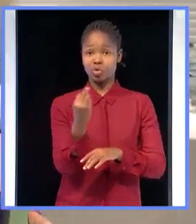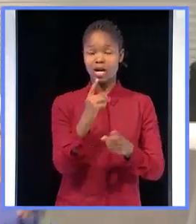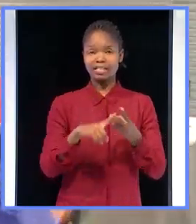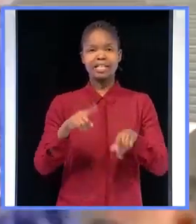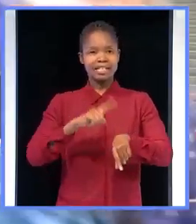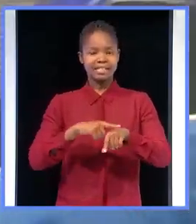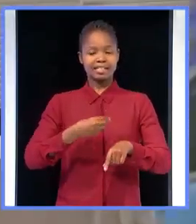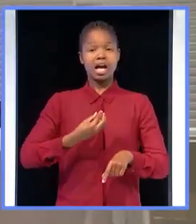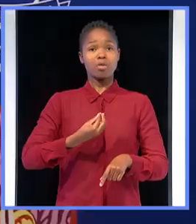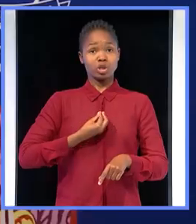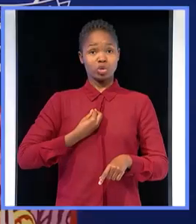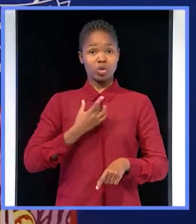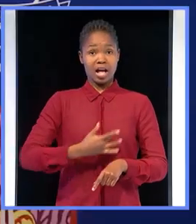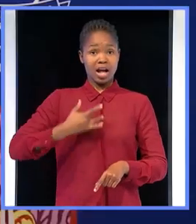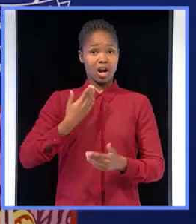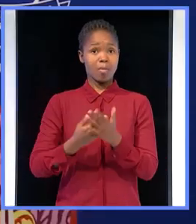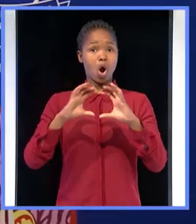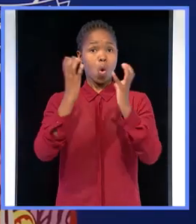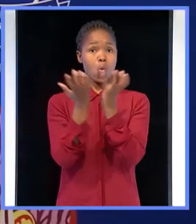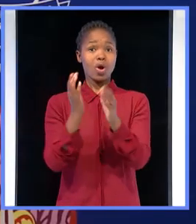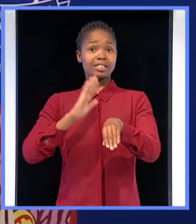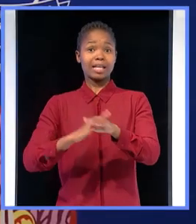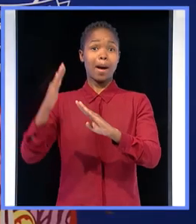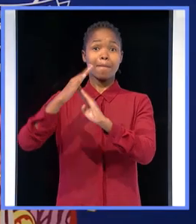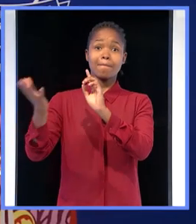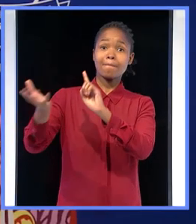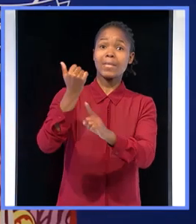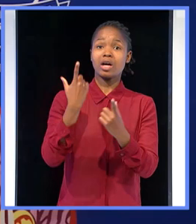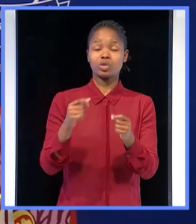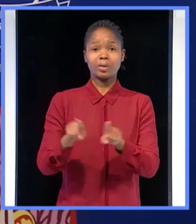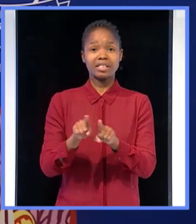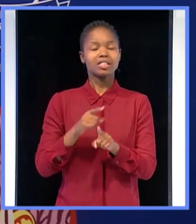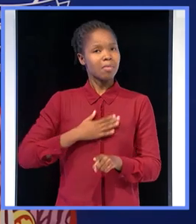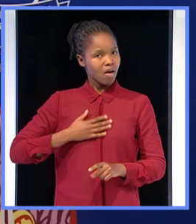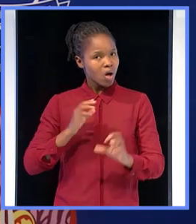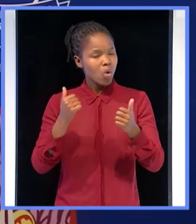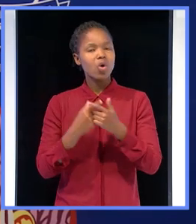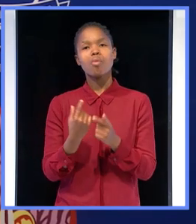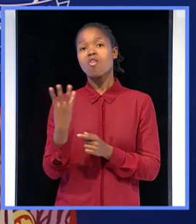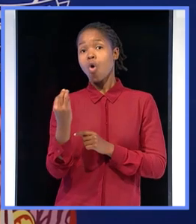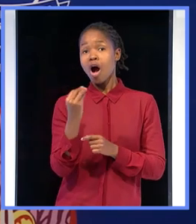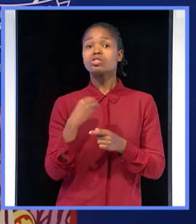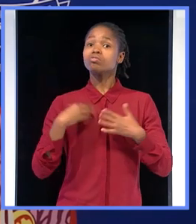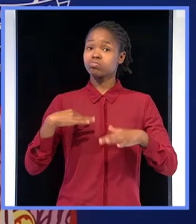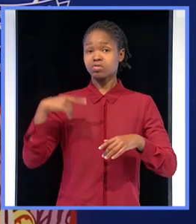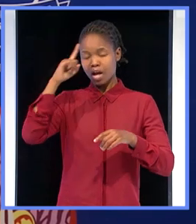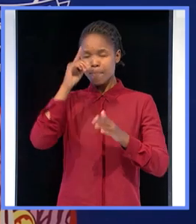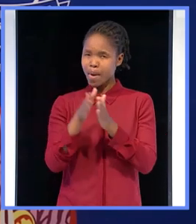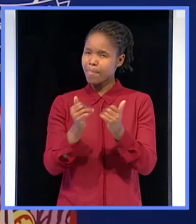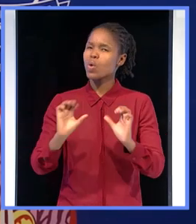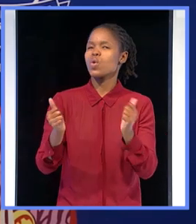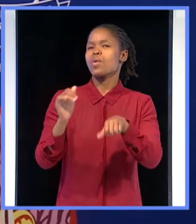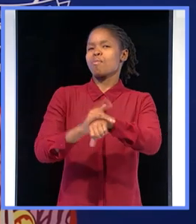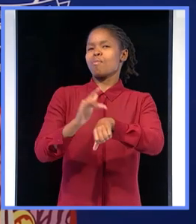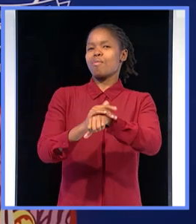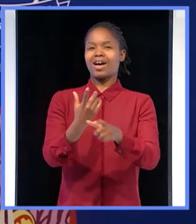vorige junior para-atletiek wêreldkampioenskappe en 'n vierde plek op die 400 en my 200